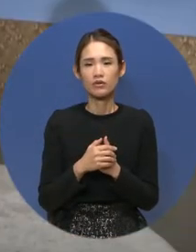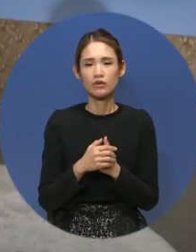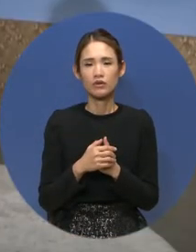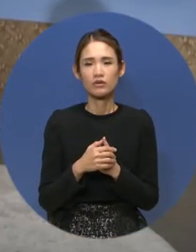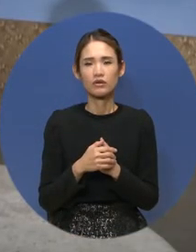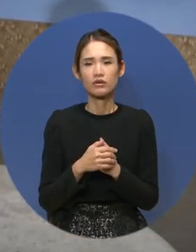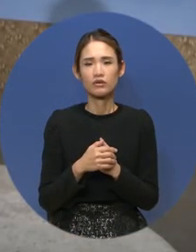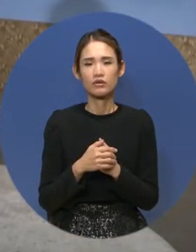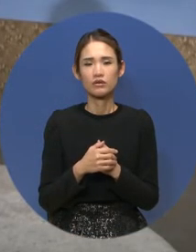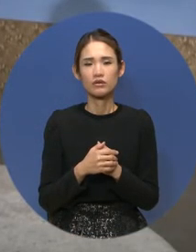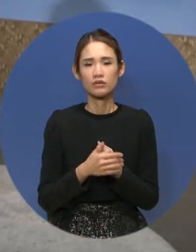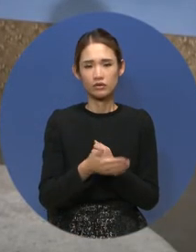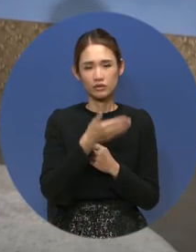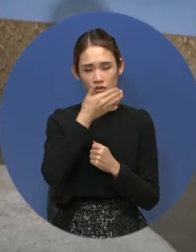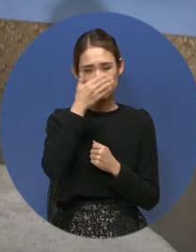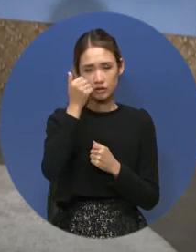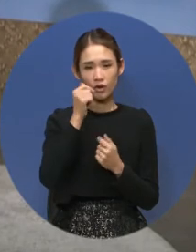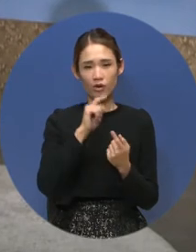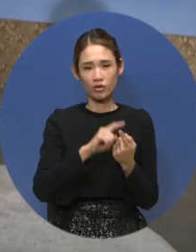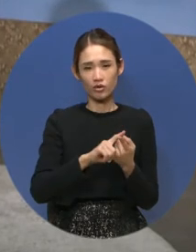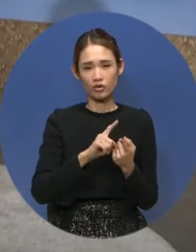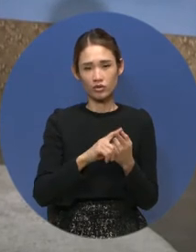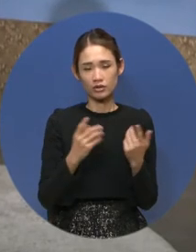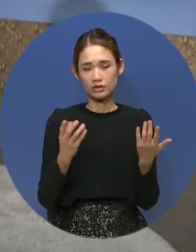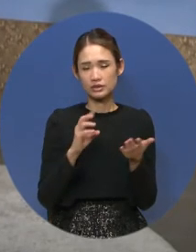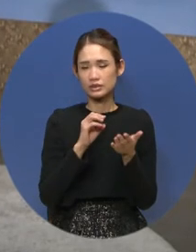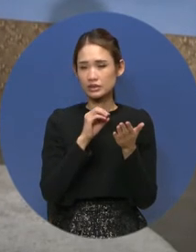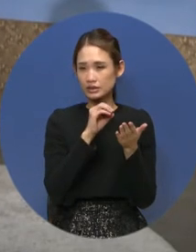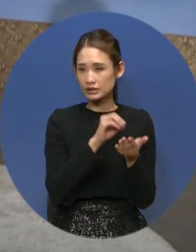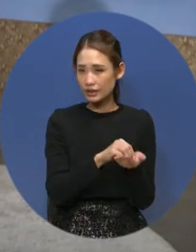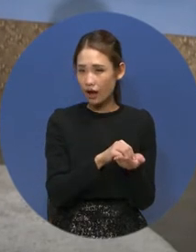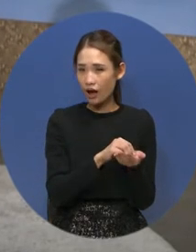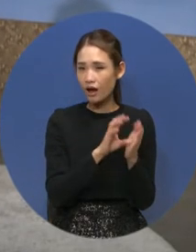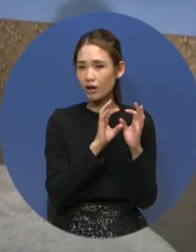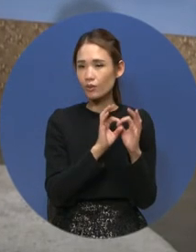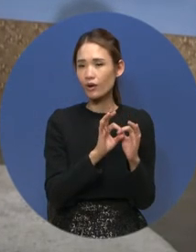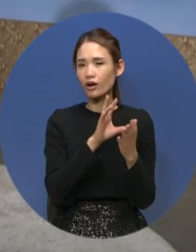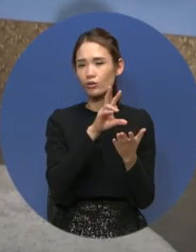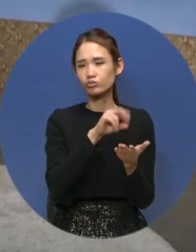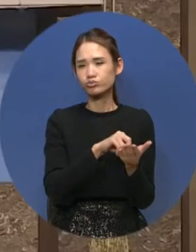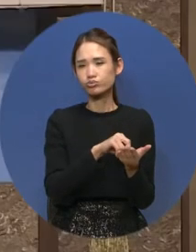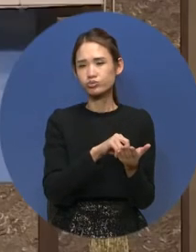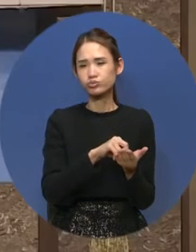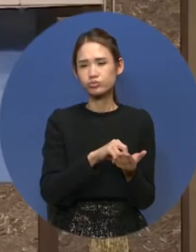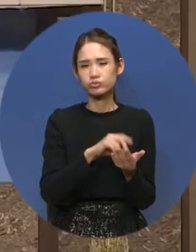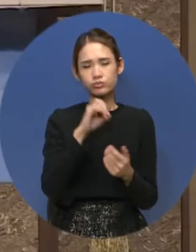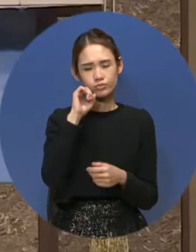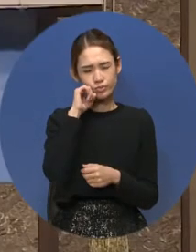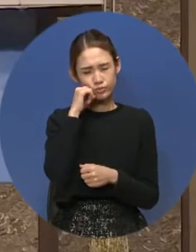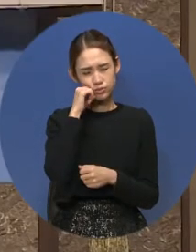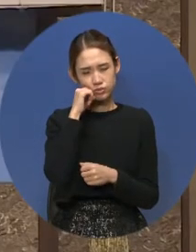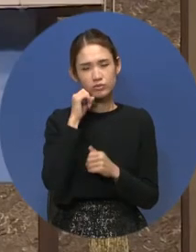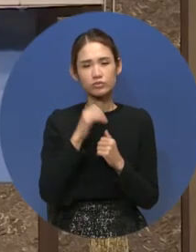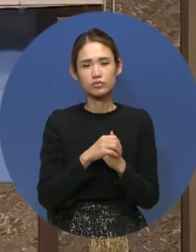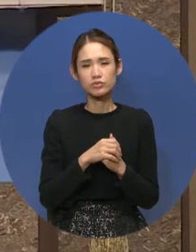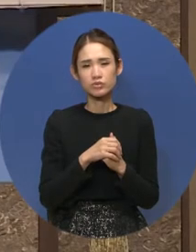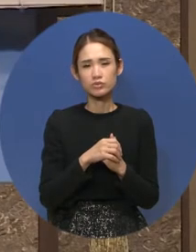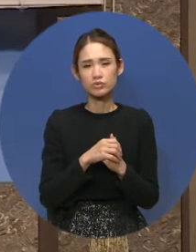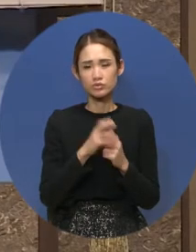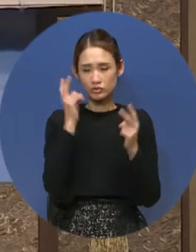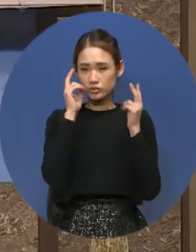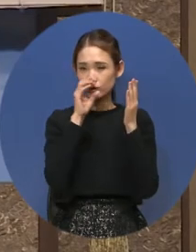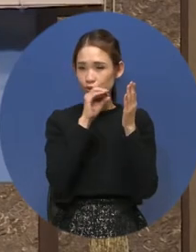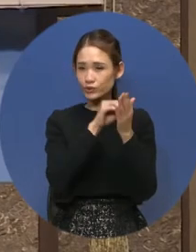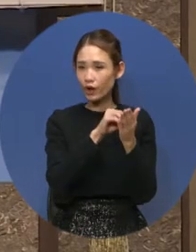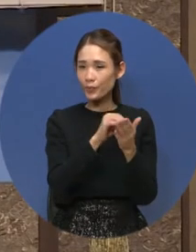그 청년분들에 대해서도 근데 지금 일자리 문제가 워낙 심각하기 때문에 맞습니다. 이런 어떤